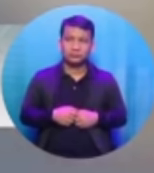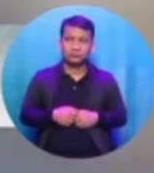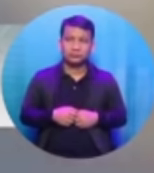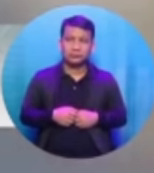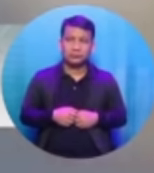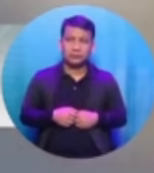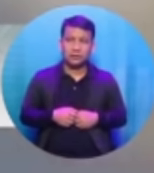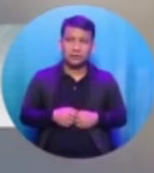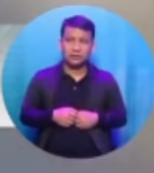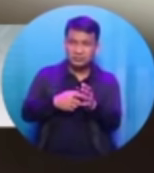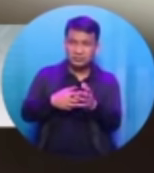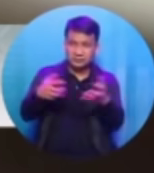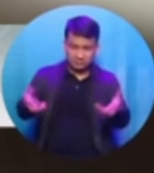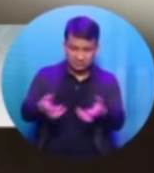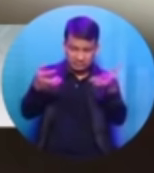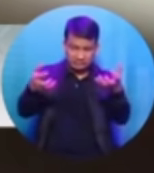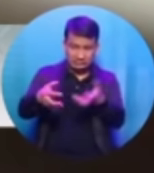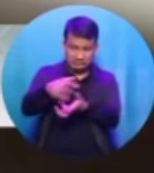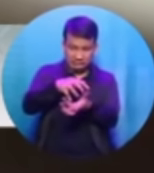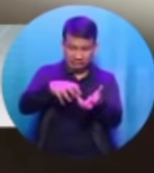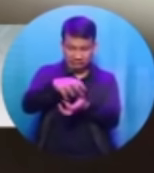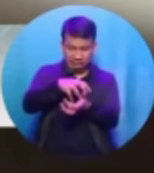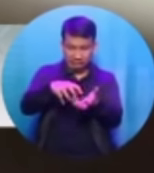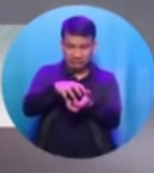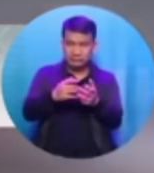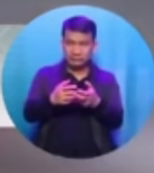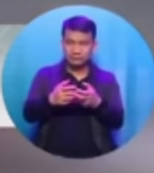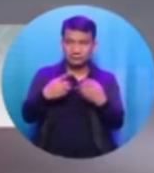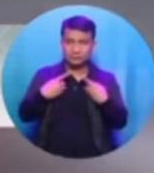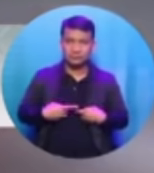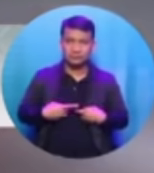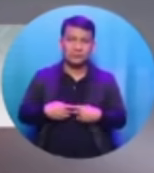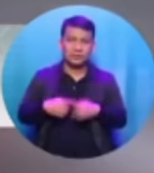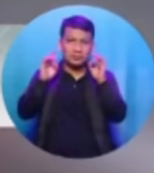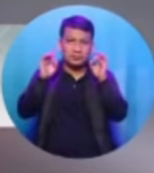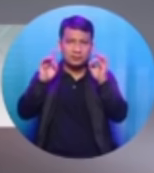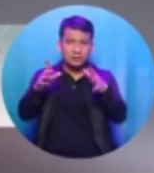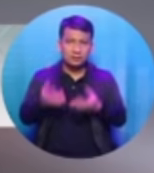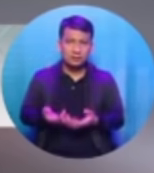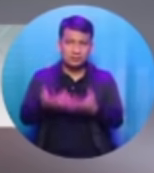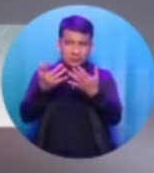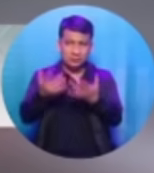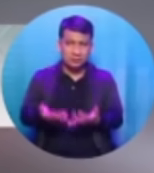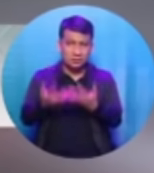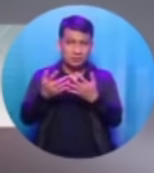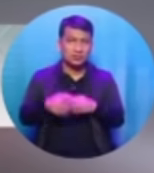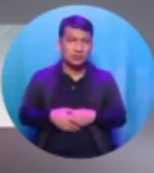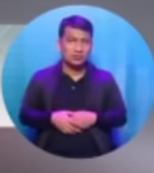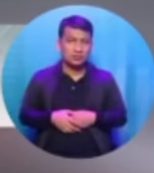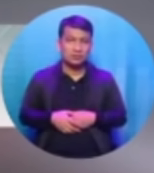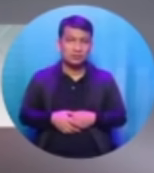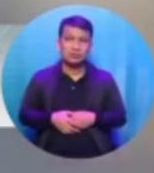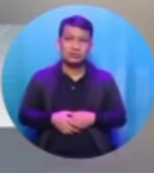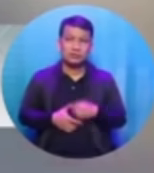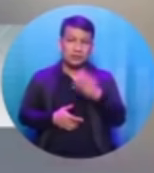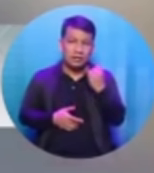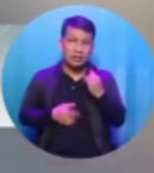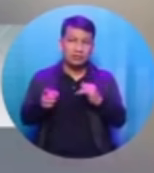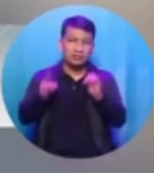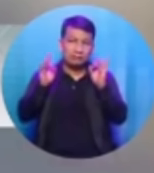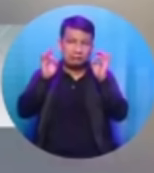damit. Ginigiling para gawin ng damit? Opo. Oh, highly flammable mga ngayon. Naku, ginigiling po para gawin ng air. Kaya nga